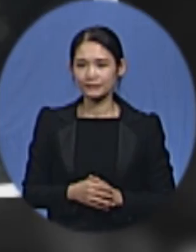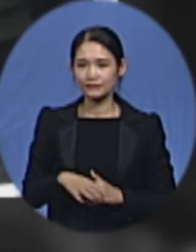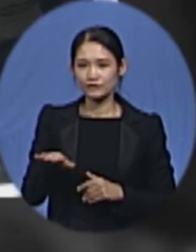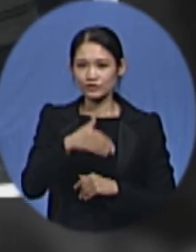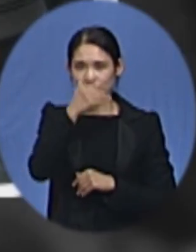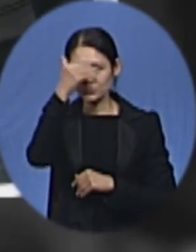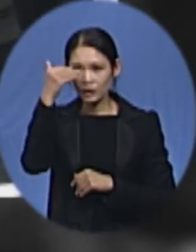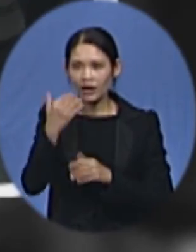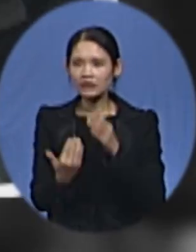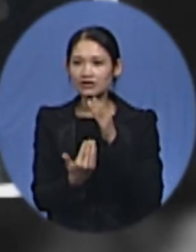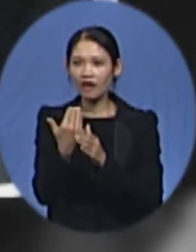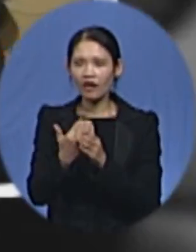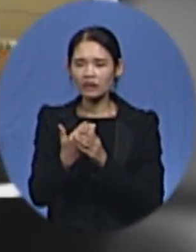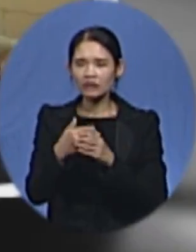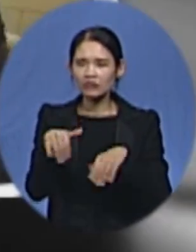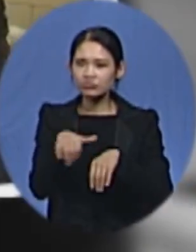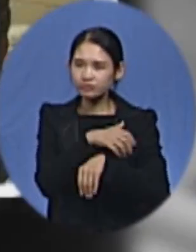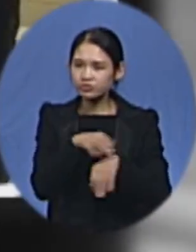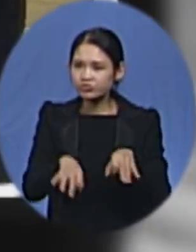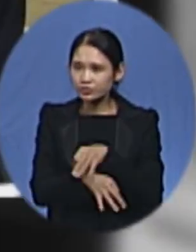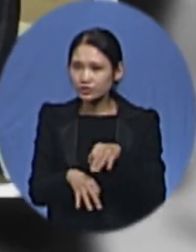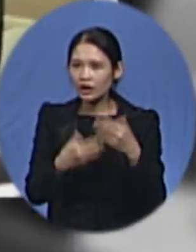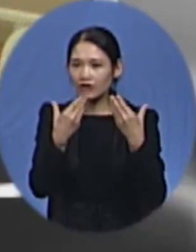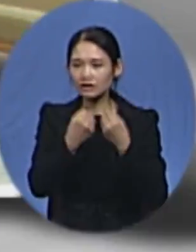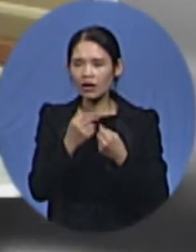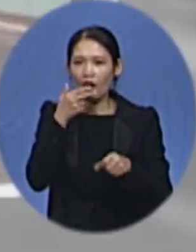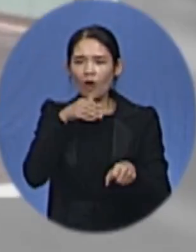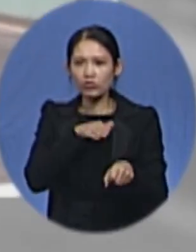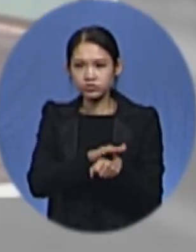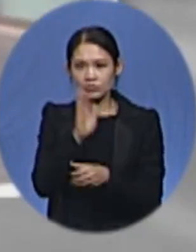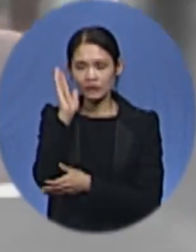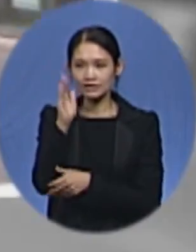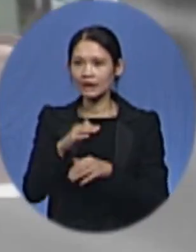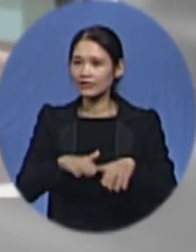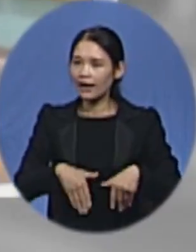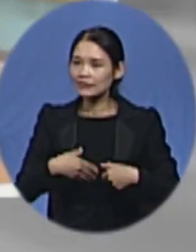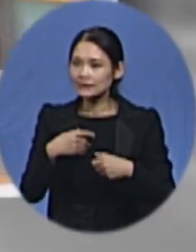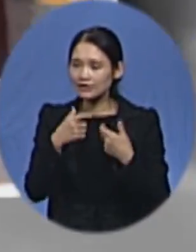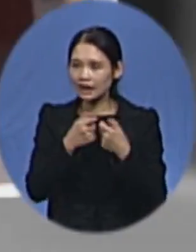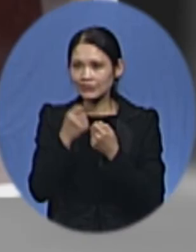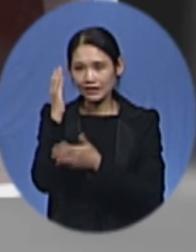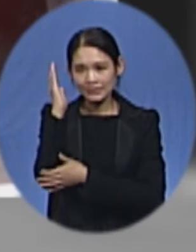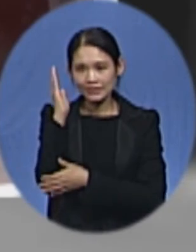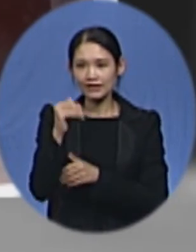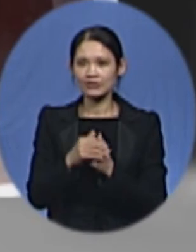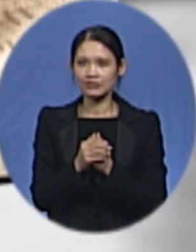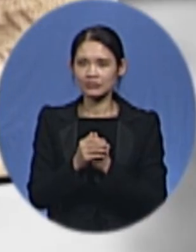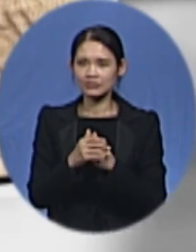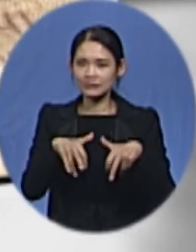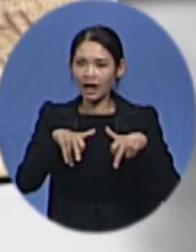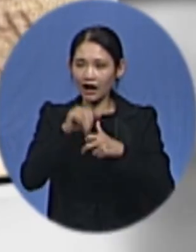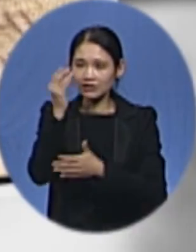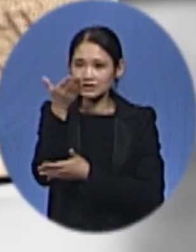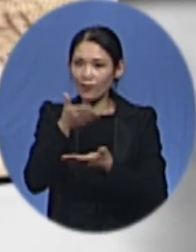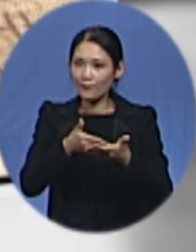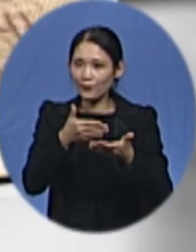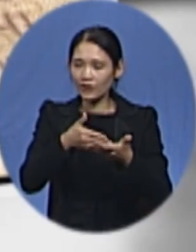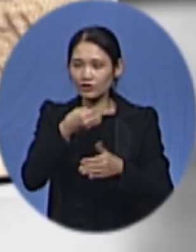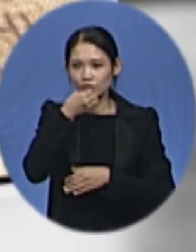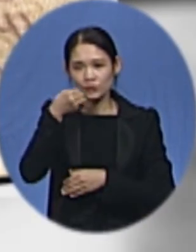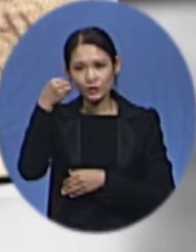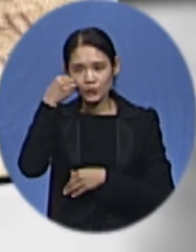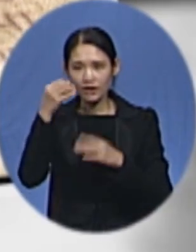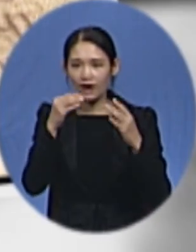우리 주변에서 일어나는 불공정한 사례부터 억울한 사연, 따뜻한 미담까지 장애인신문과